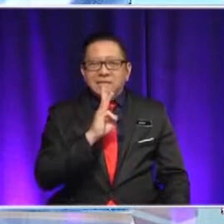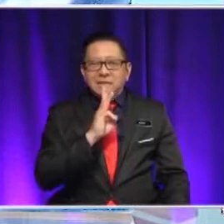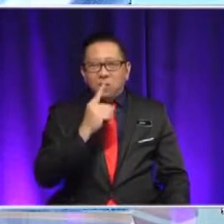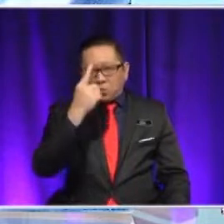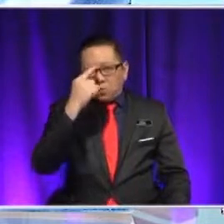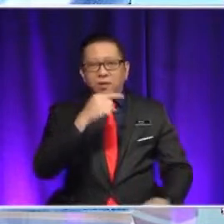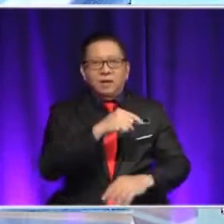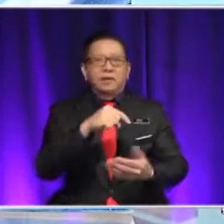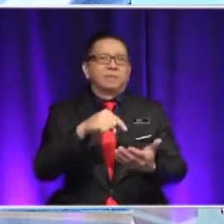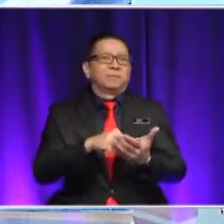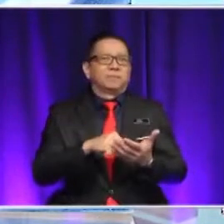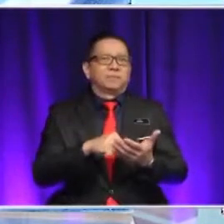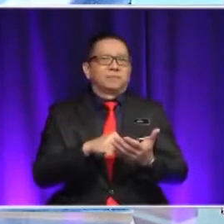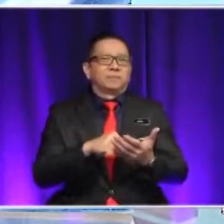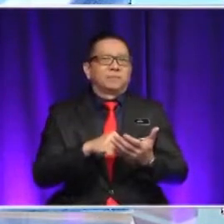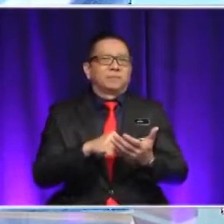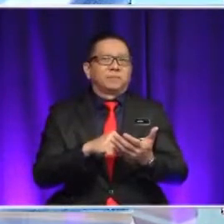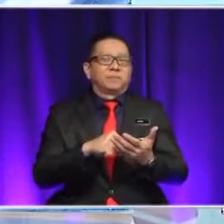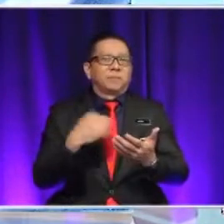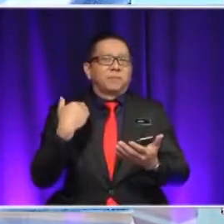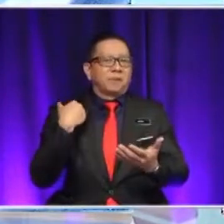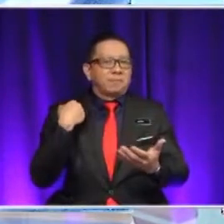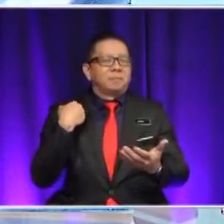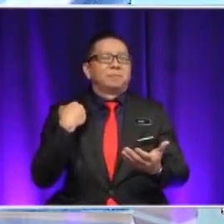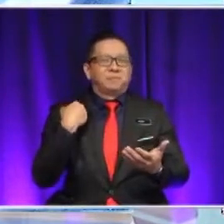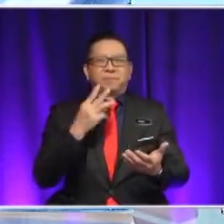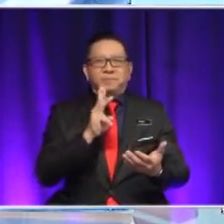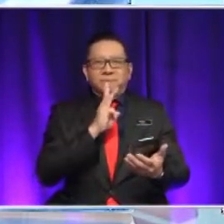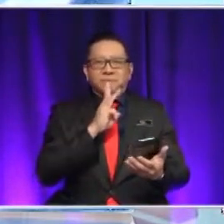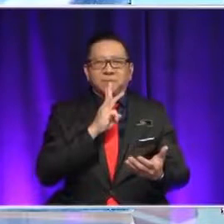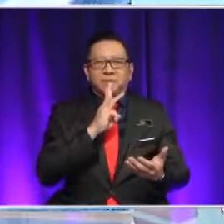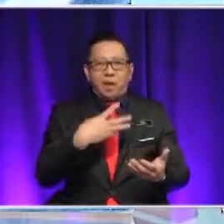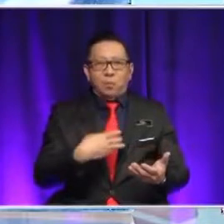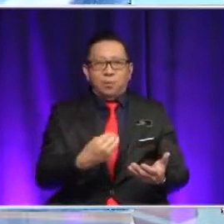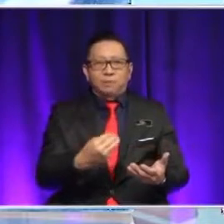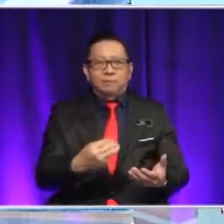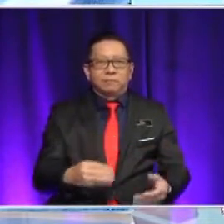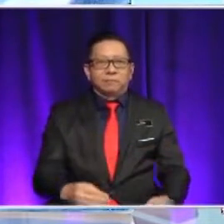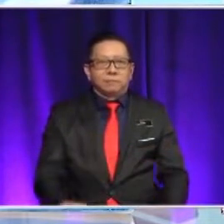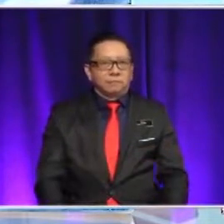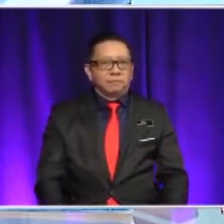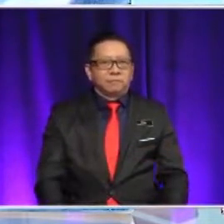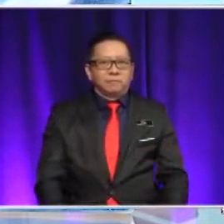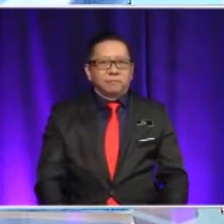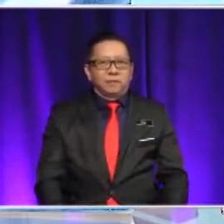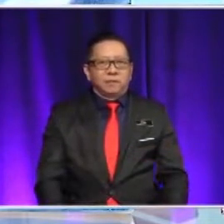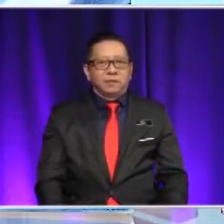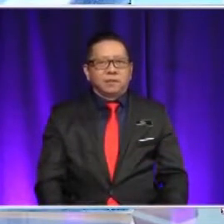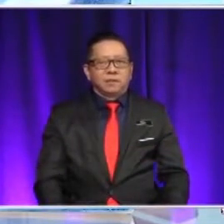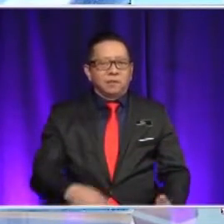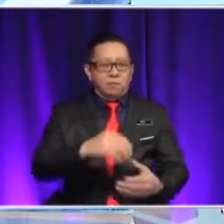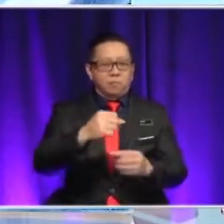day untuk hari ini Oke kita juga ada air eh sama adik Eyang putih nih Tidak guna sama Aduh untuk kita bancuh